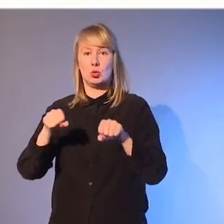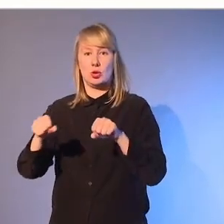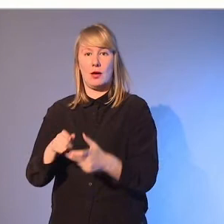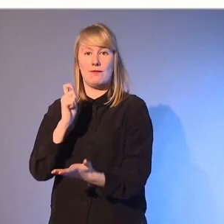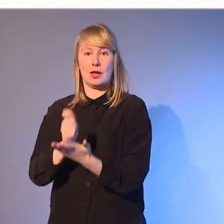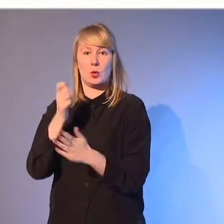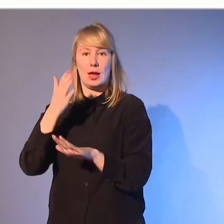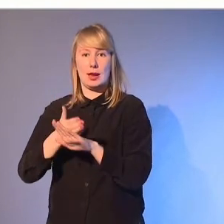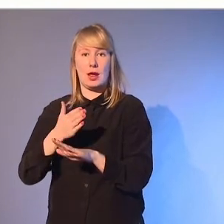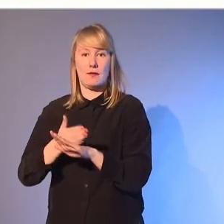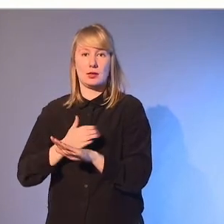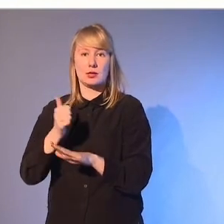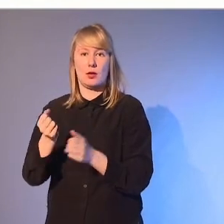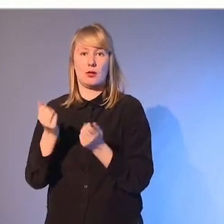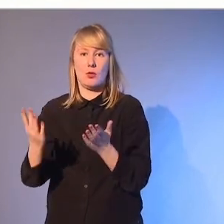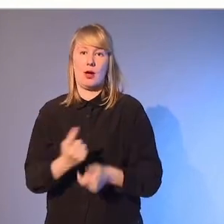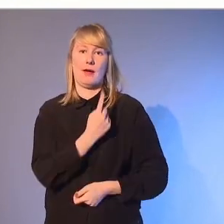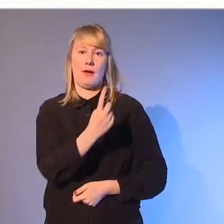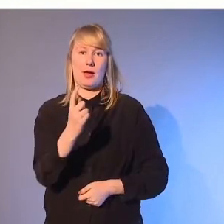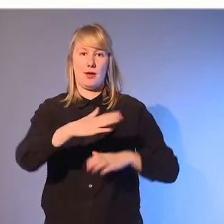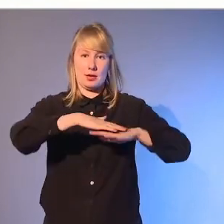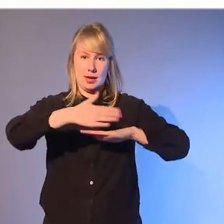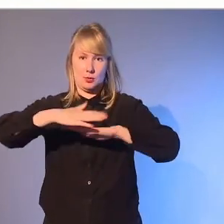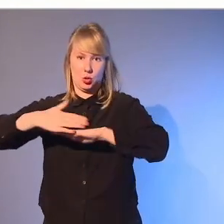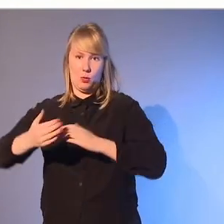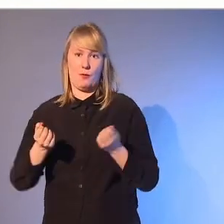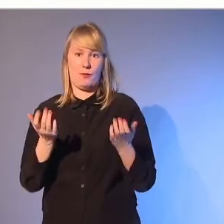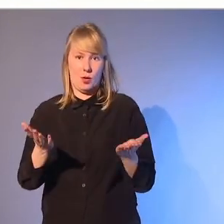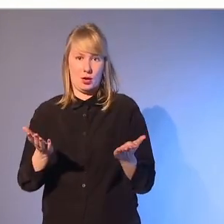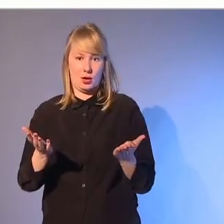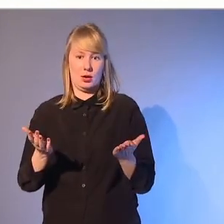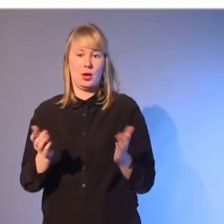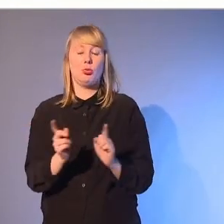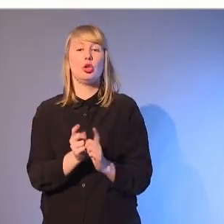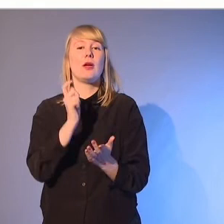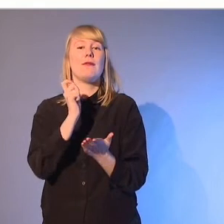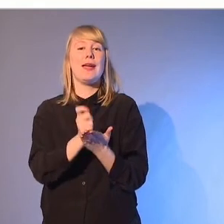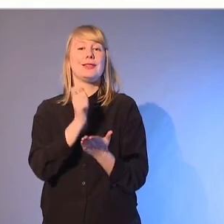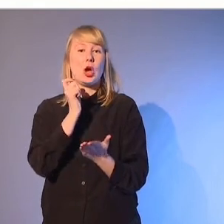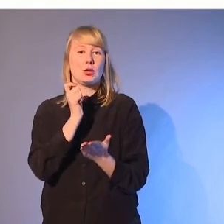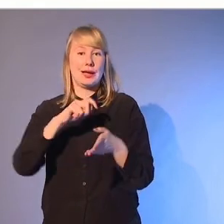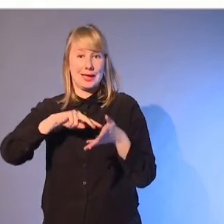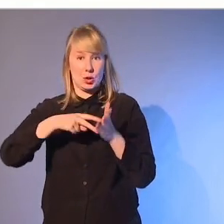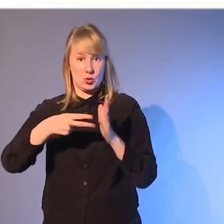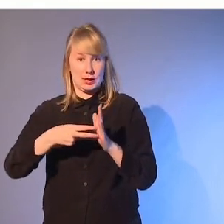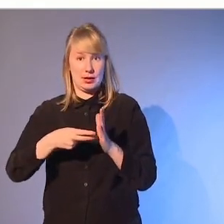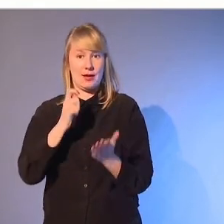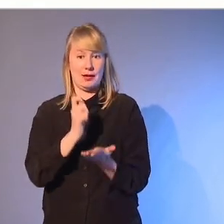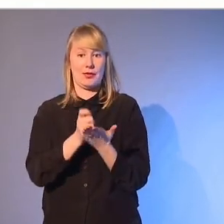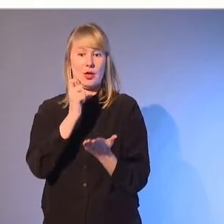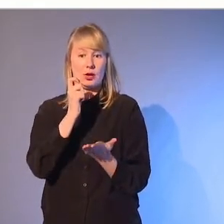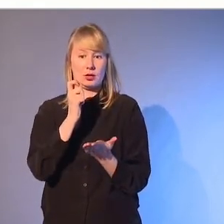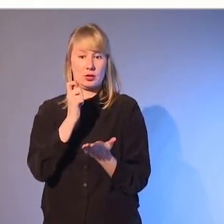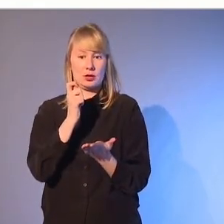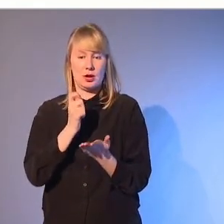at elevene skulle få hver sin bærbare PC, så gjør man et vedtak på teknologisiden, og så